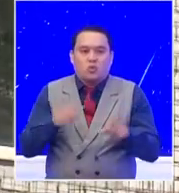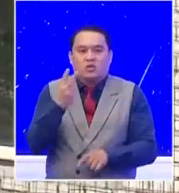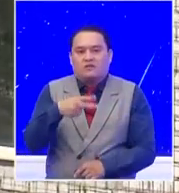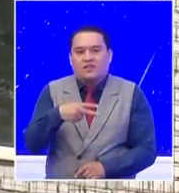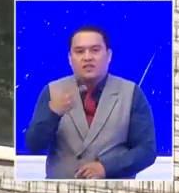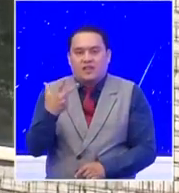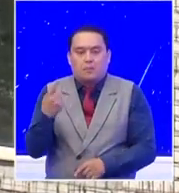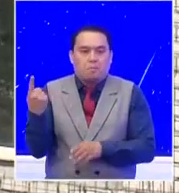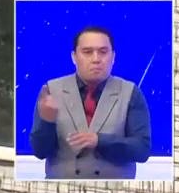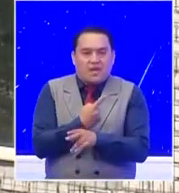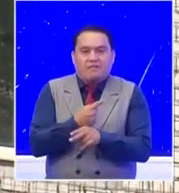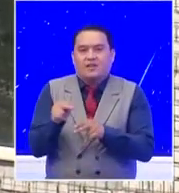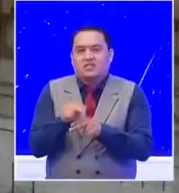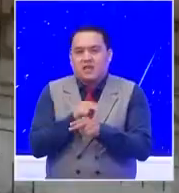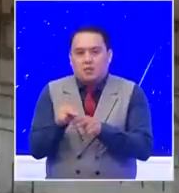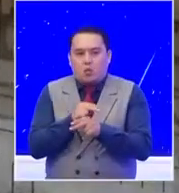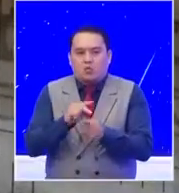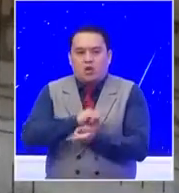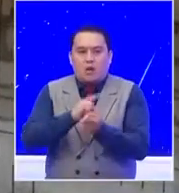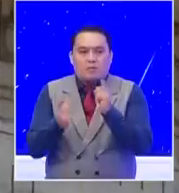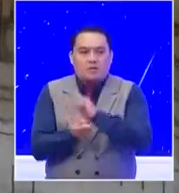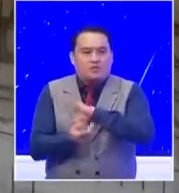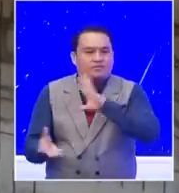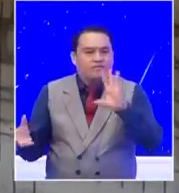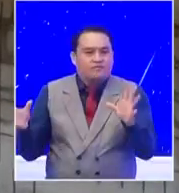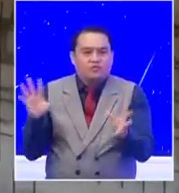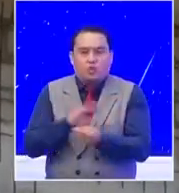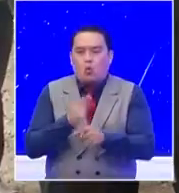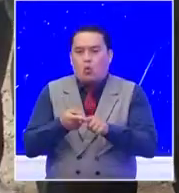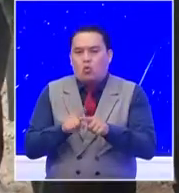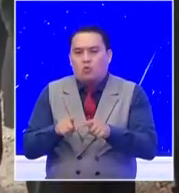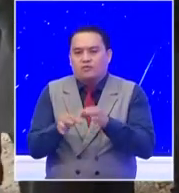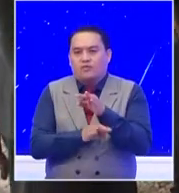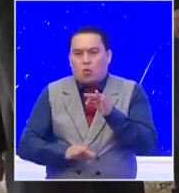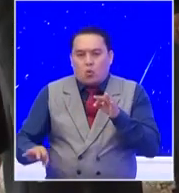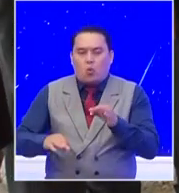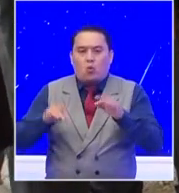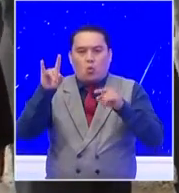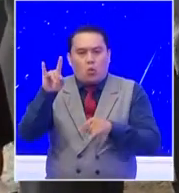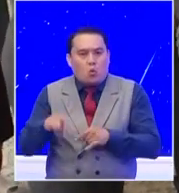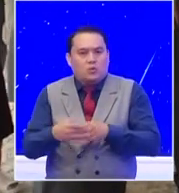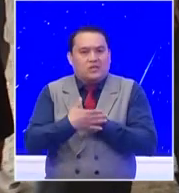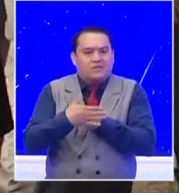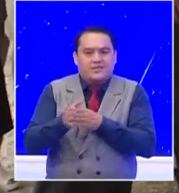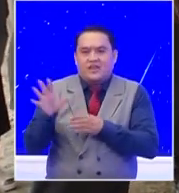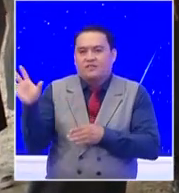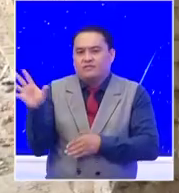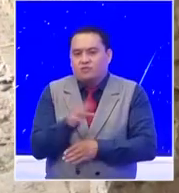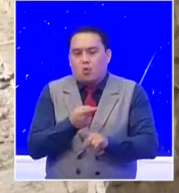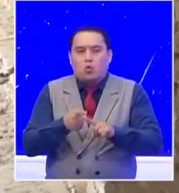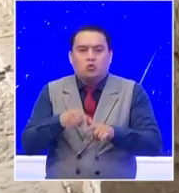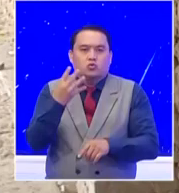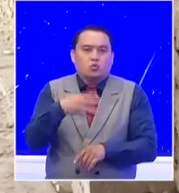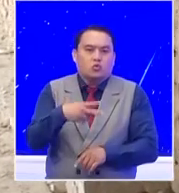23 – это первый капремонт. Потому замене подлежит все – инженерные коммуникации, кровля, окна, двери и многое другое. Из